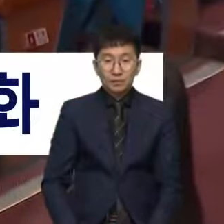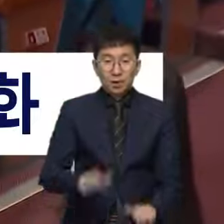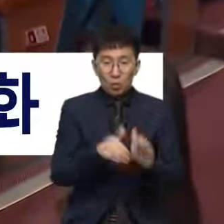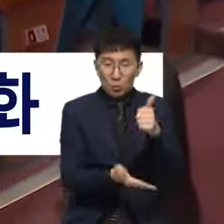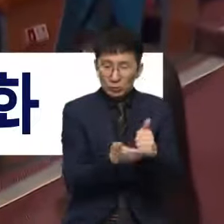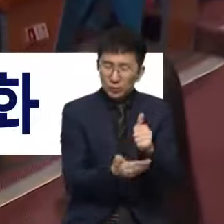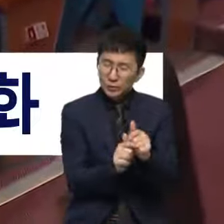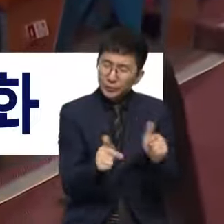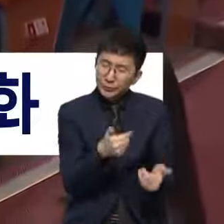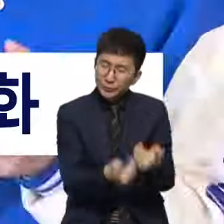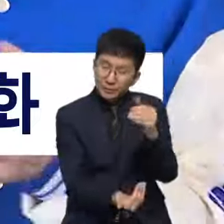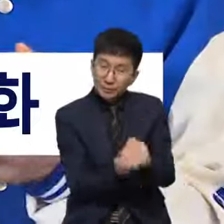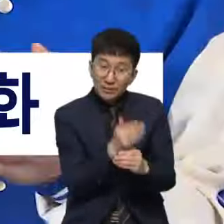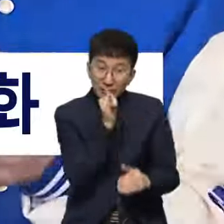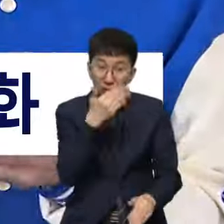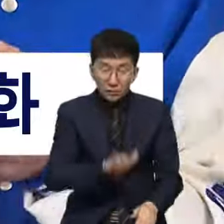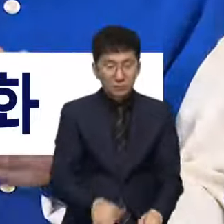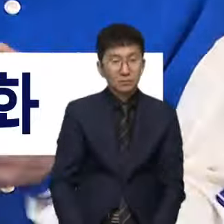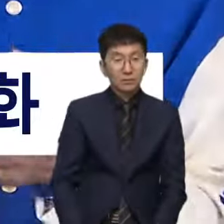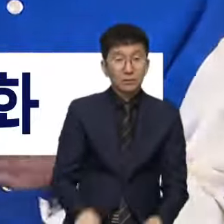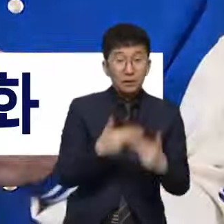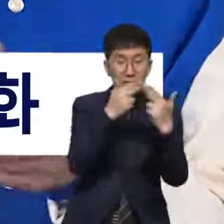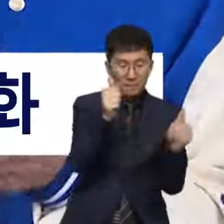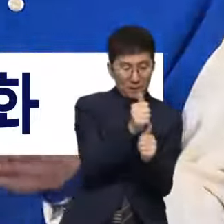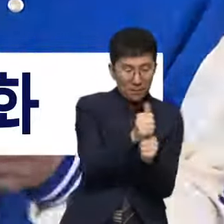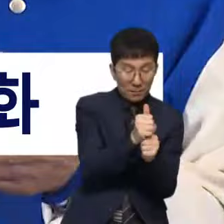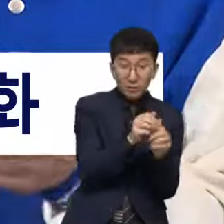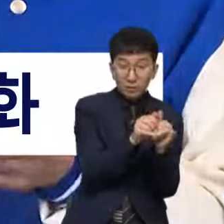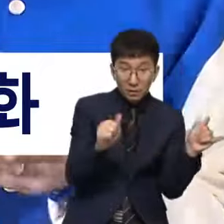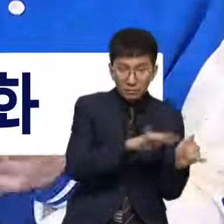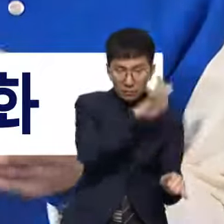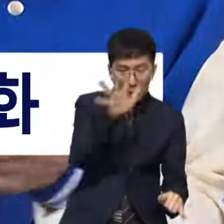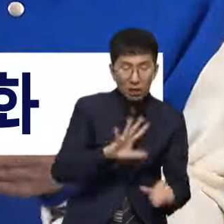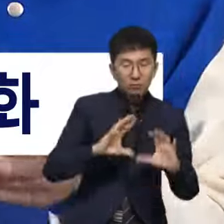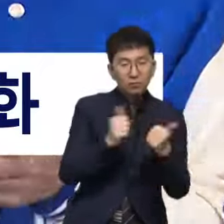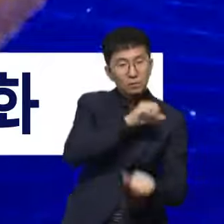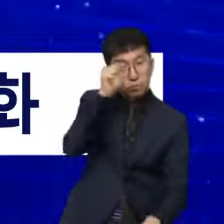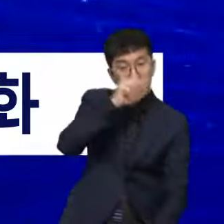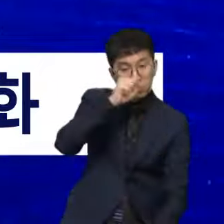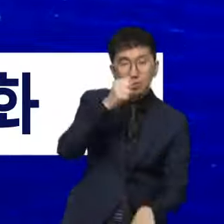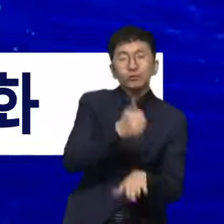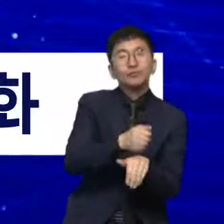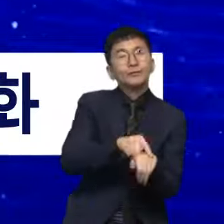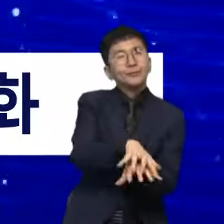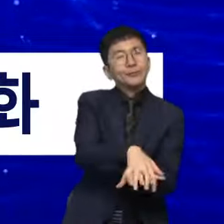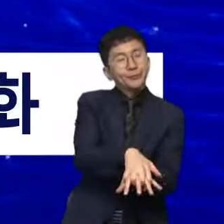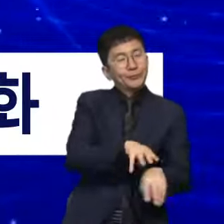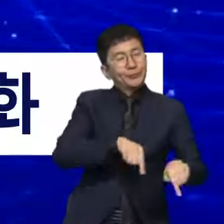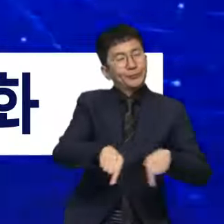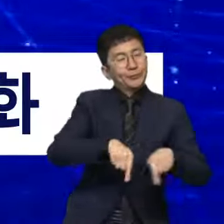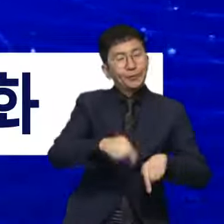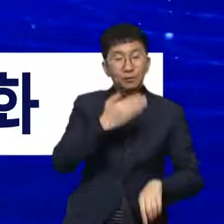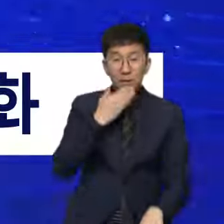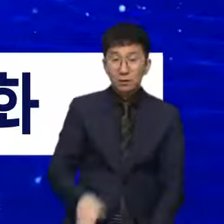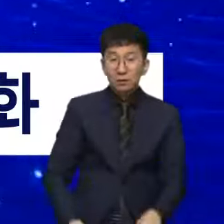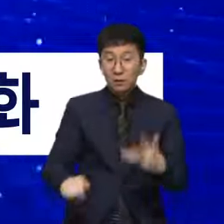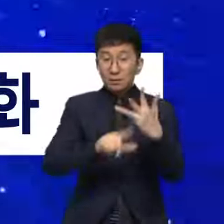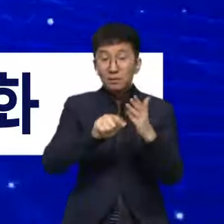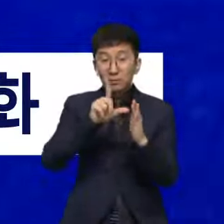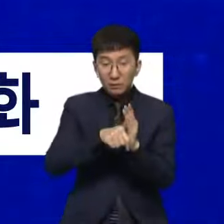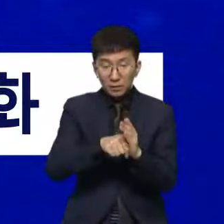의원들이 국회로 대거 입성하게 돼 당내 장악력도 더욱 강화될 것으로 보여 8월 전당대회에서도 친명계 의원